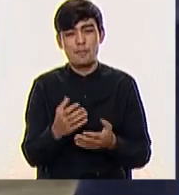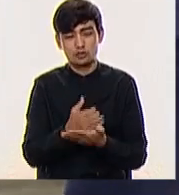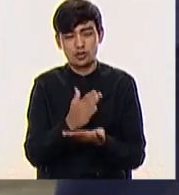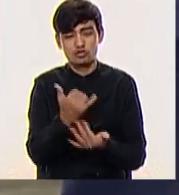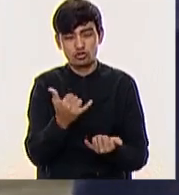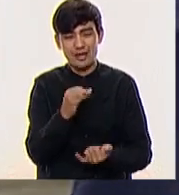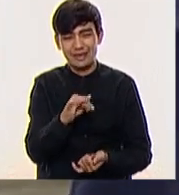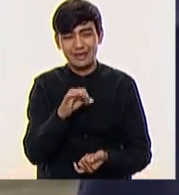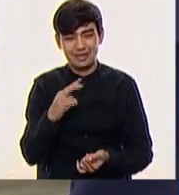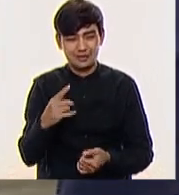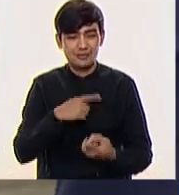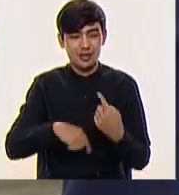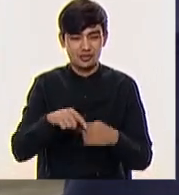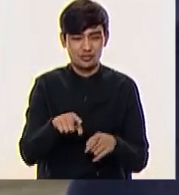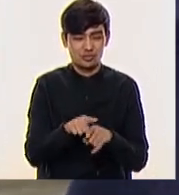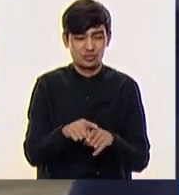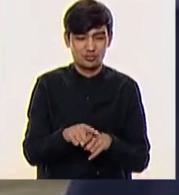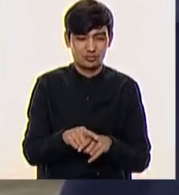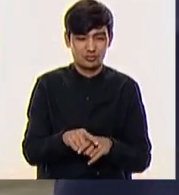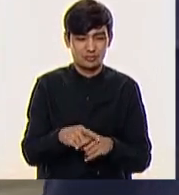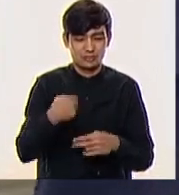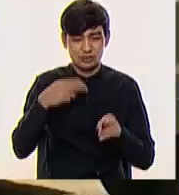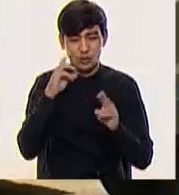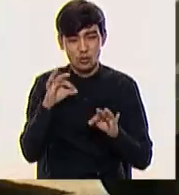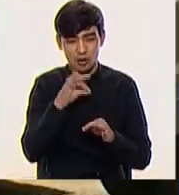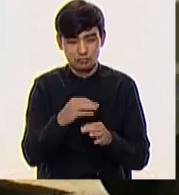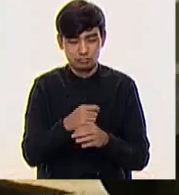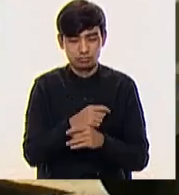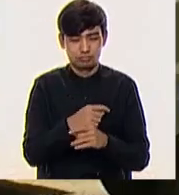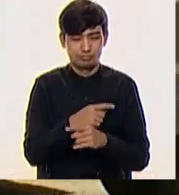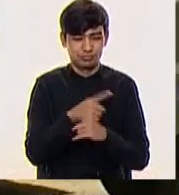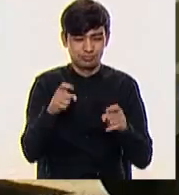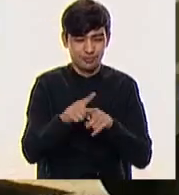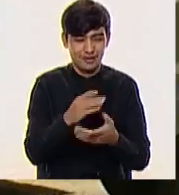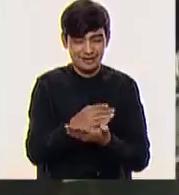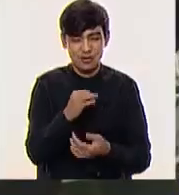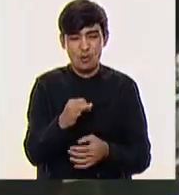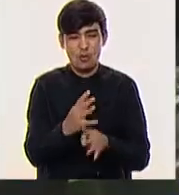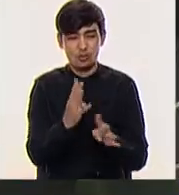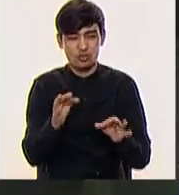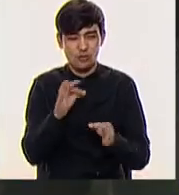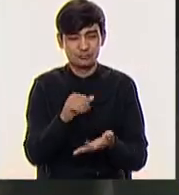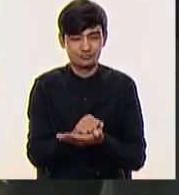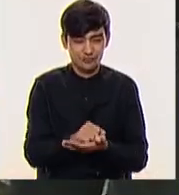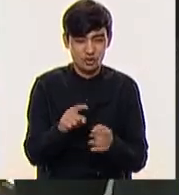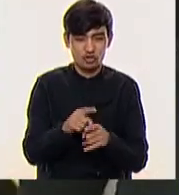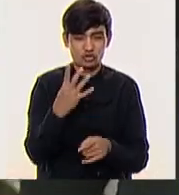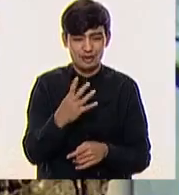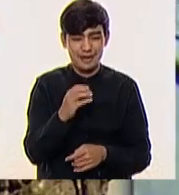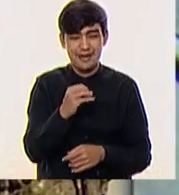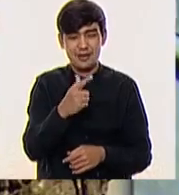ИИны наши неизвестно куда уходят. Забронировать очередь можно четырьмя способами. Через